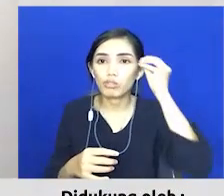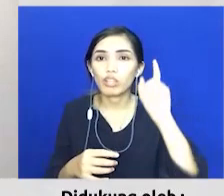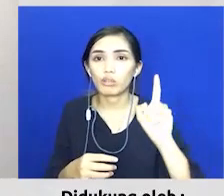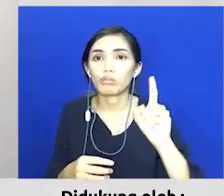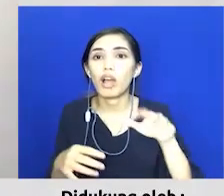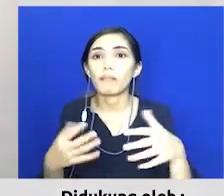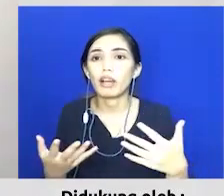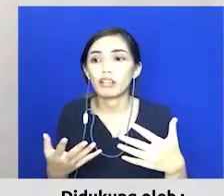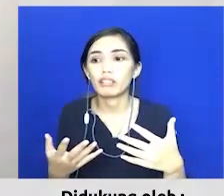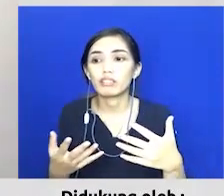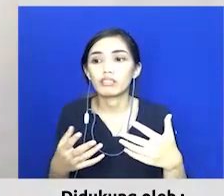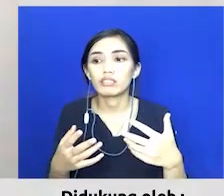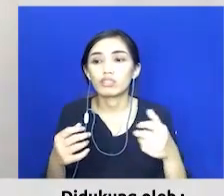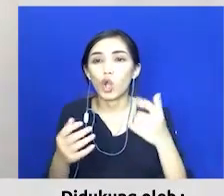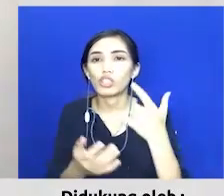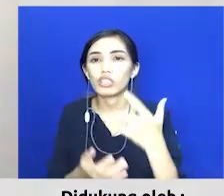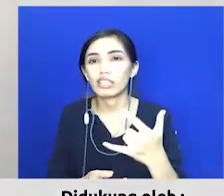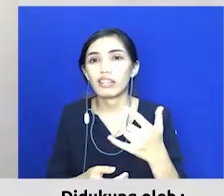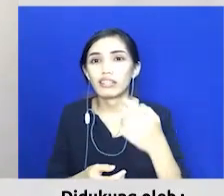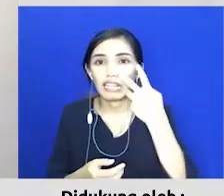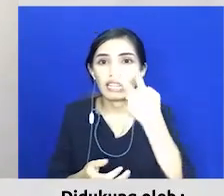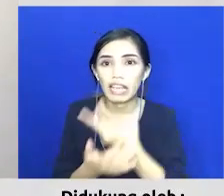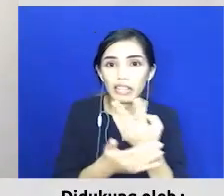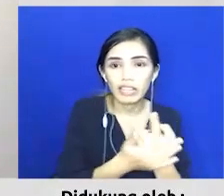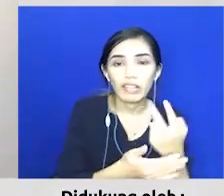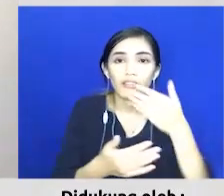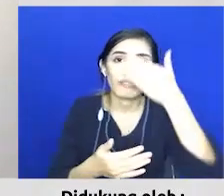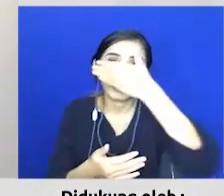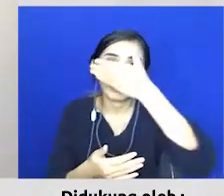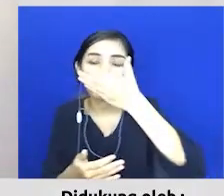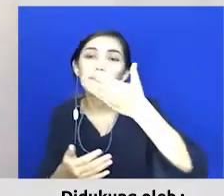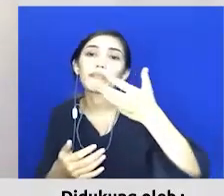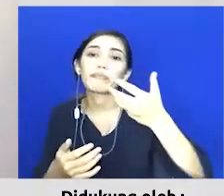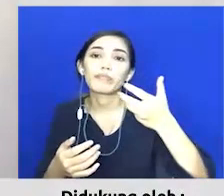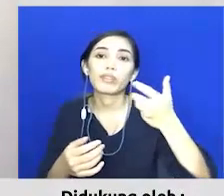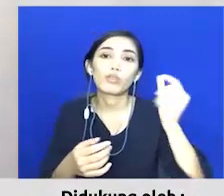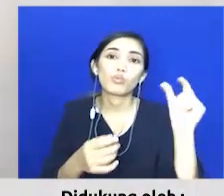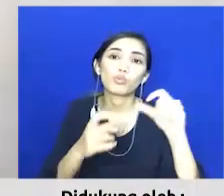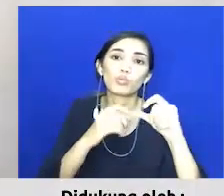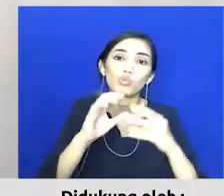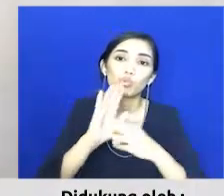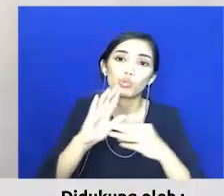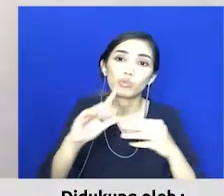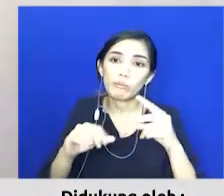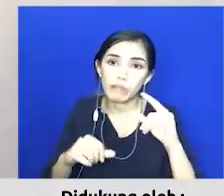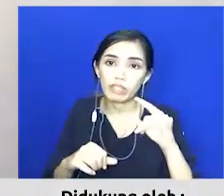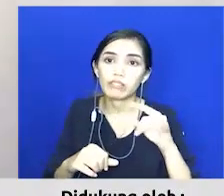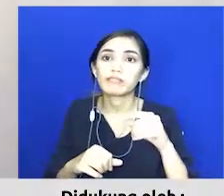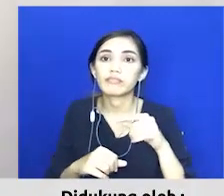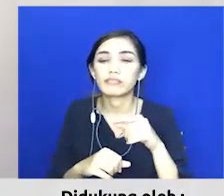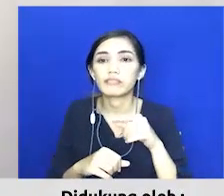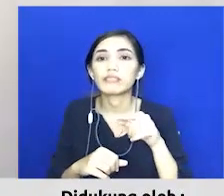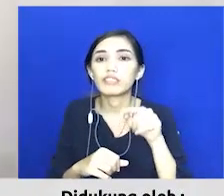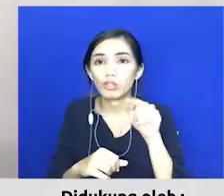Film-film ini menurutku dalam satu katanya accessible, bisa diakses oleh penonton. Karena itu